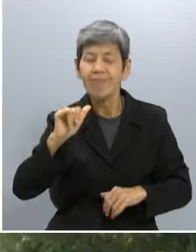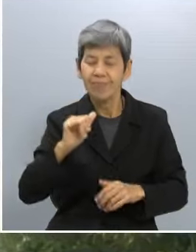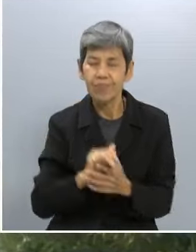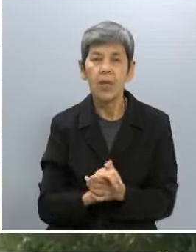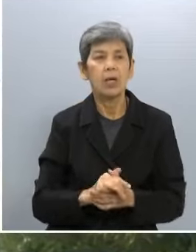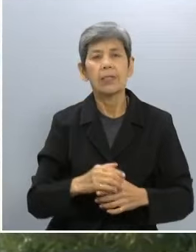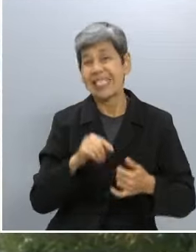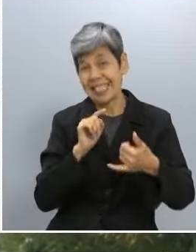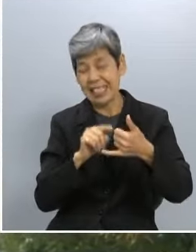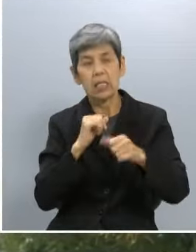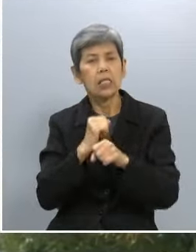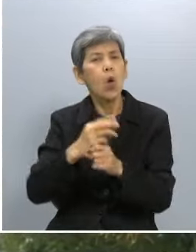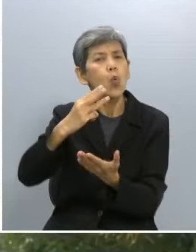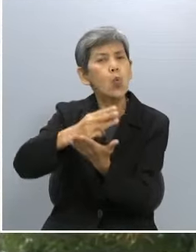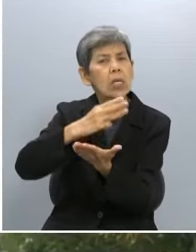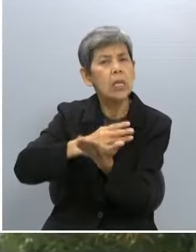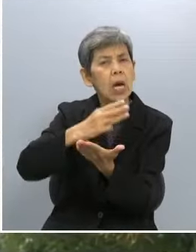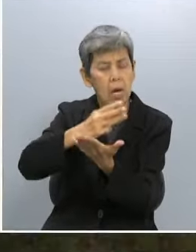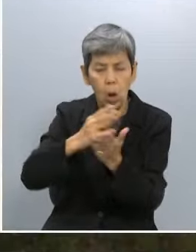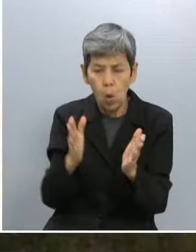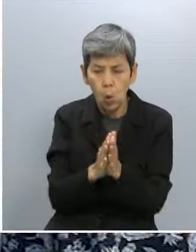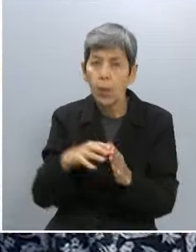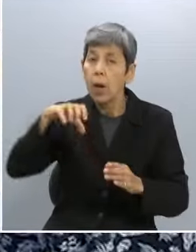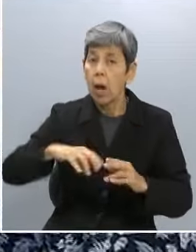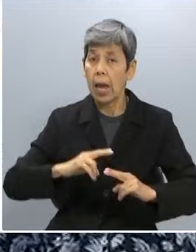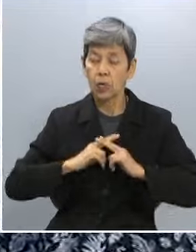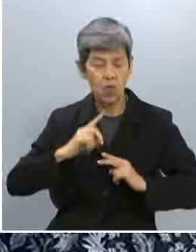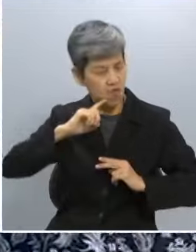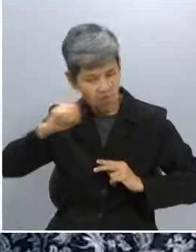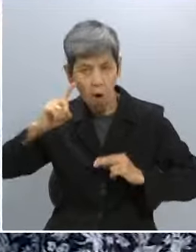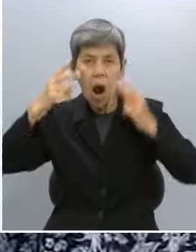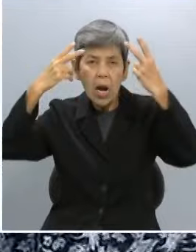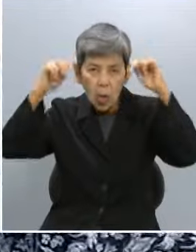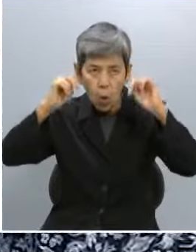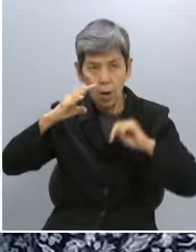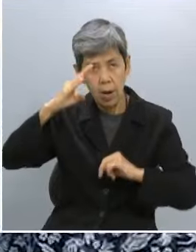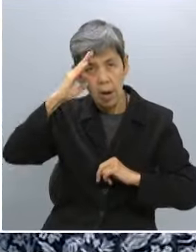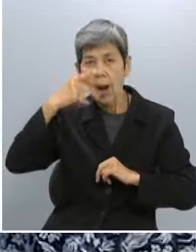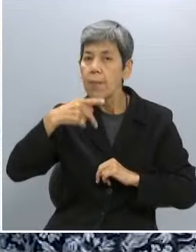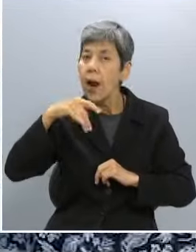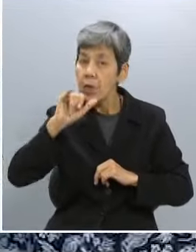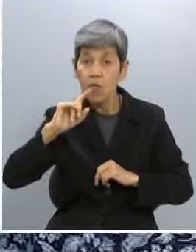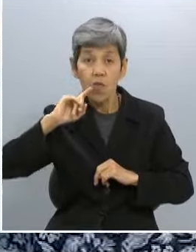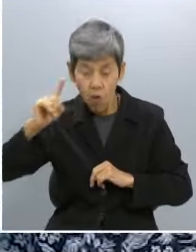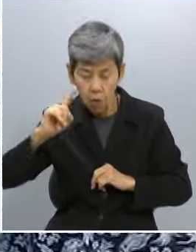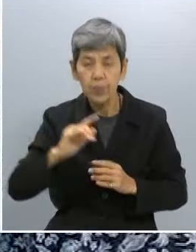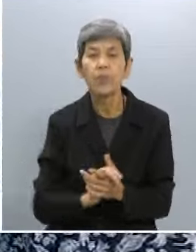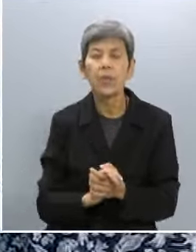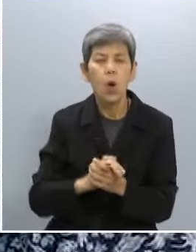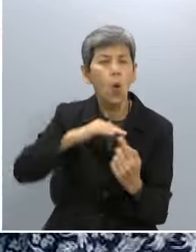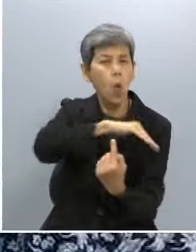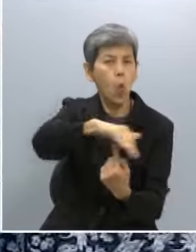เป็นกรณีที่นักวิชาการรวมถึงองค์กรเอกชนยื่นฟ้องนายกประยุทธ์จันทร์โอชาและกรรมการสิ่งแวด